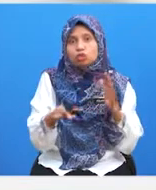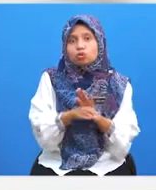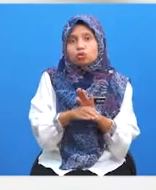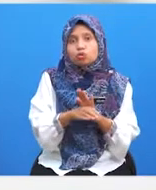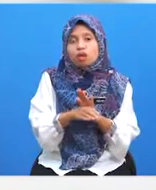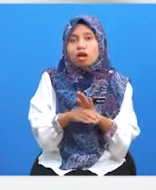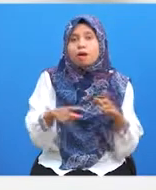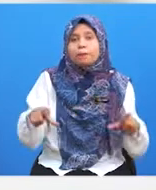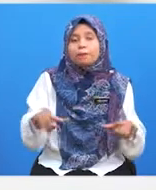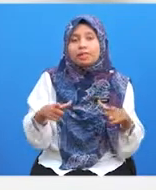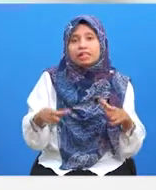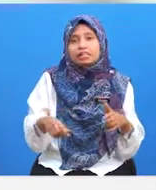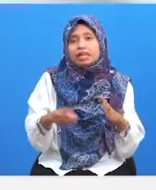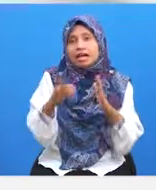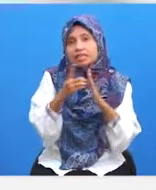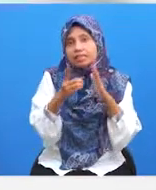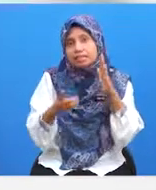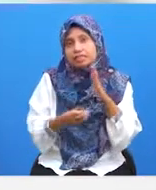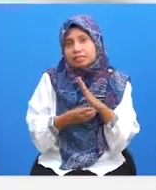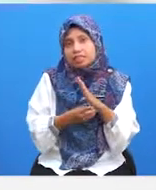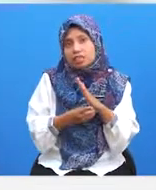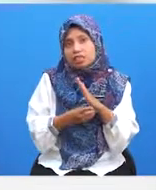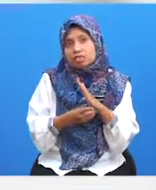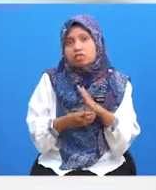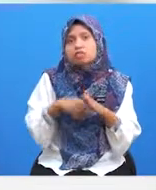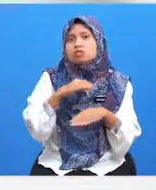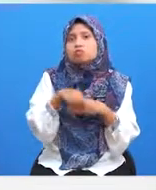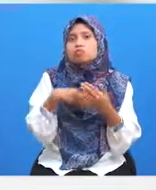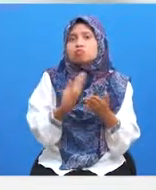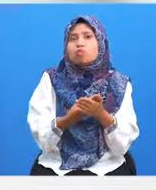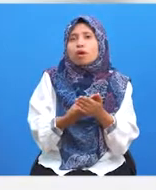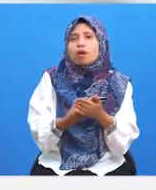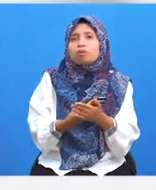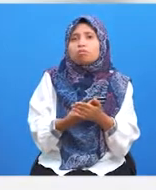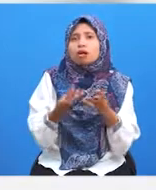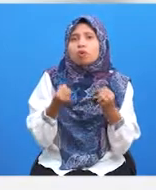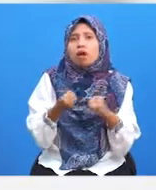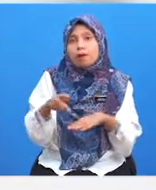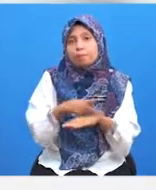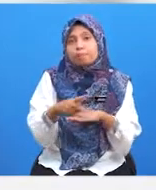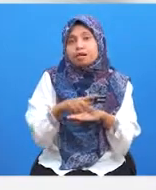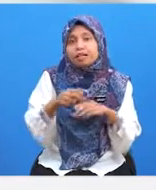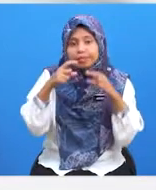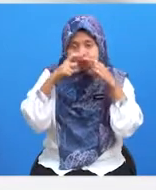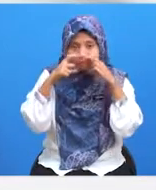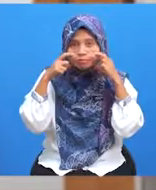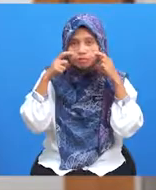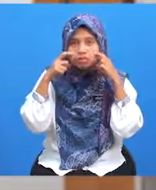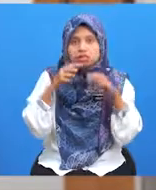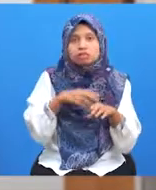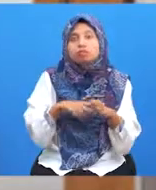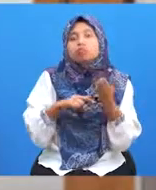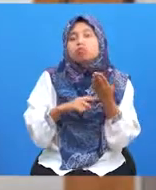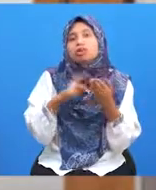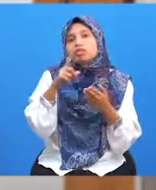oleh pihak kerajaan mewajibkan semua rakyat memakai penutup muka atau Mas Mulai satu ogos 2020